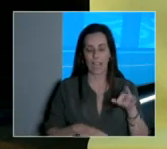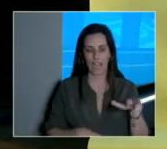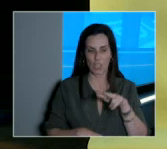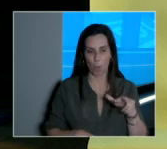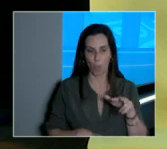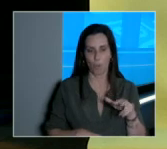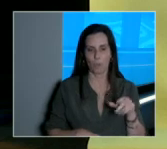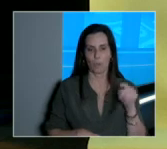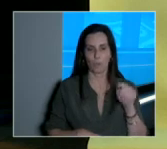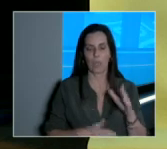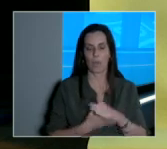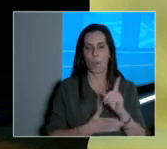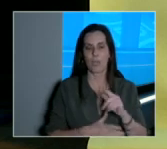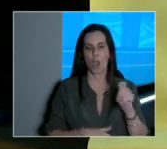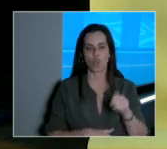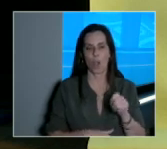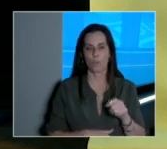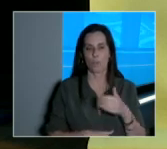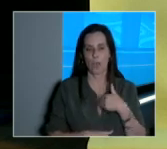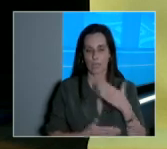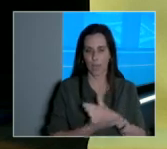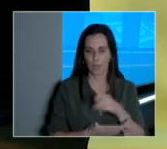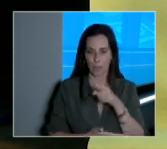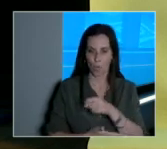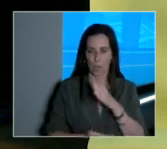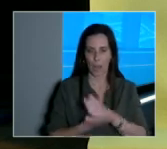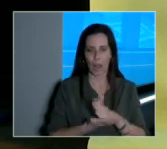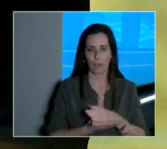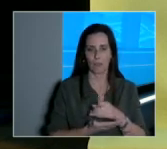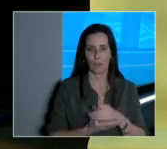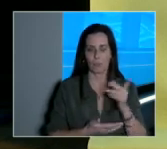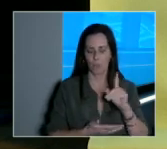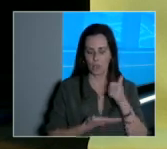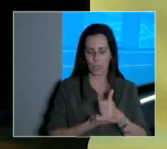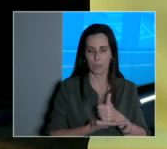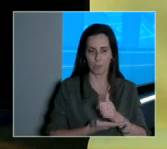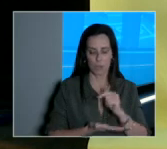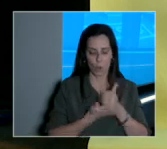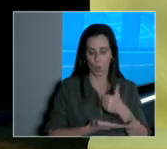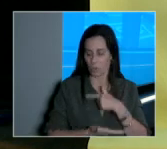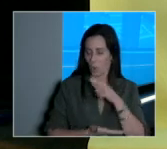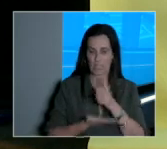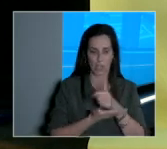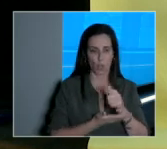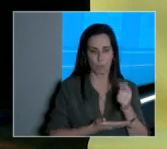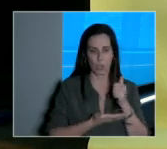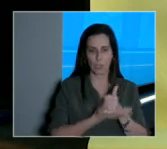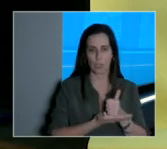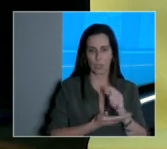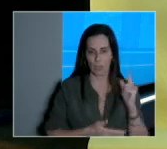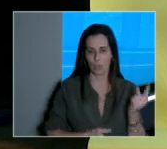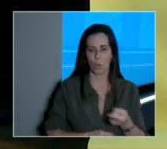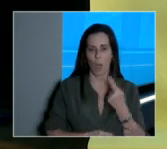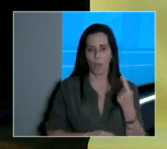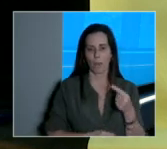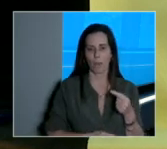הציבור יבואו ויקבעו מי יהיו השופטים. אני אקבע, רם יקבע, יהיו מי שייצג את רם, יהיה מי שייצג אותי, יהיה מי שייצג את